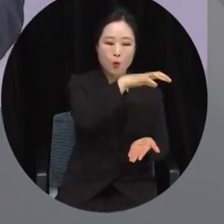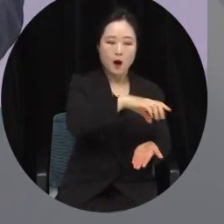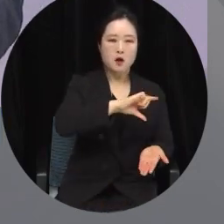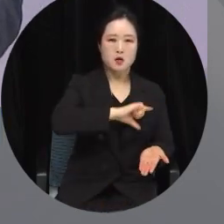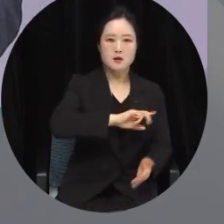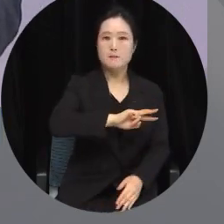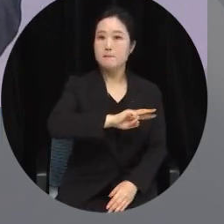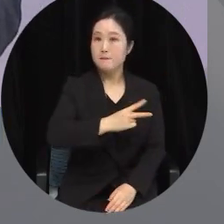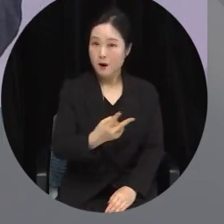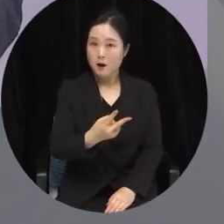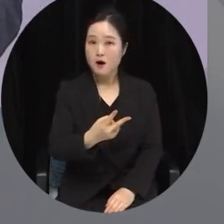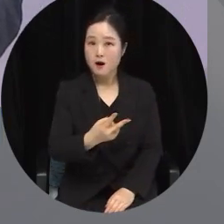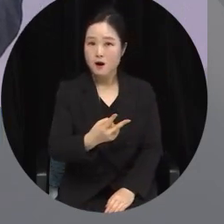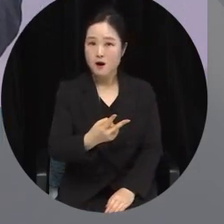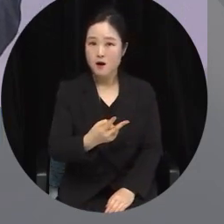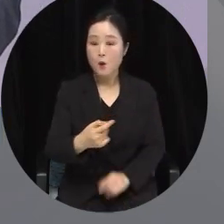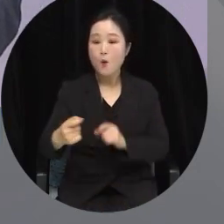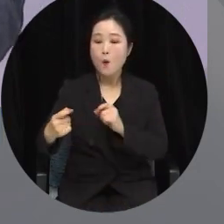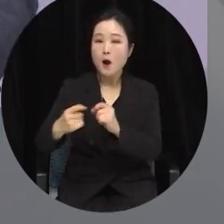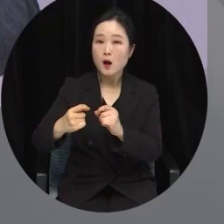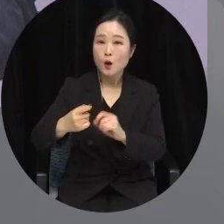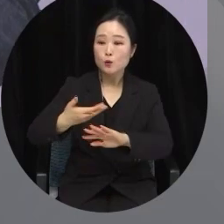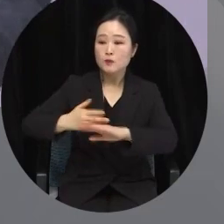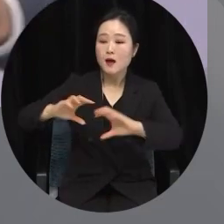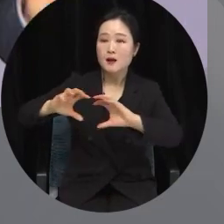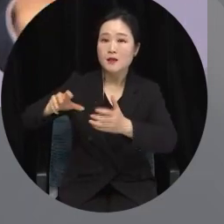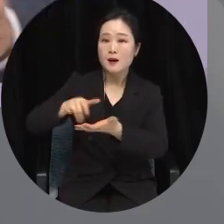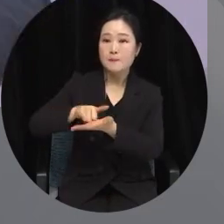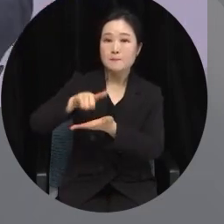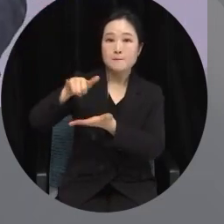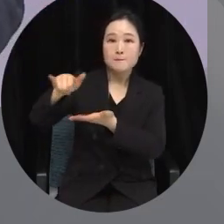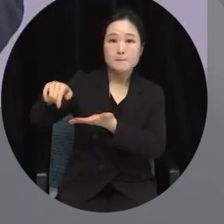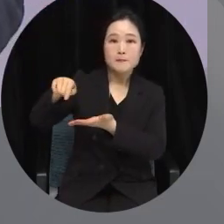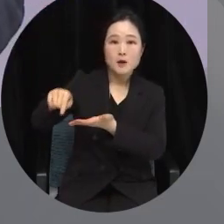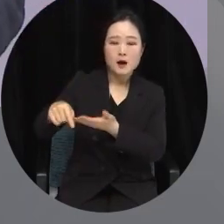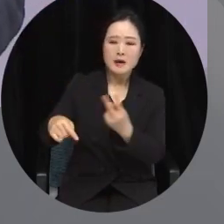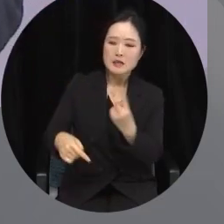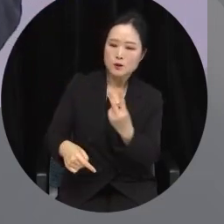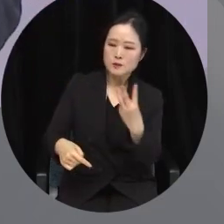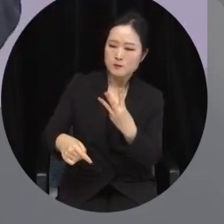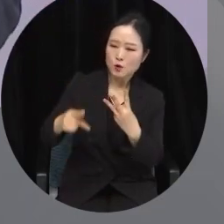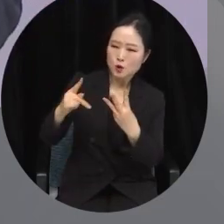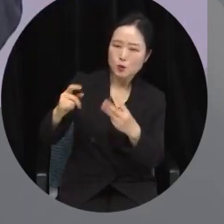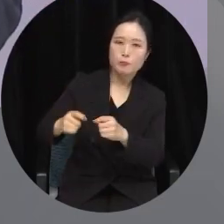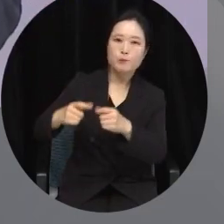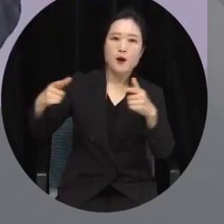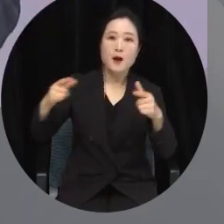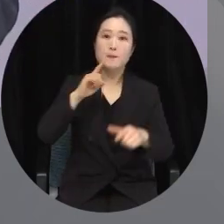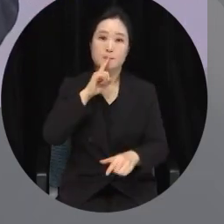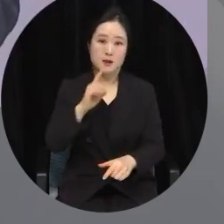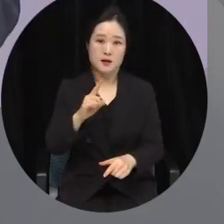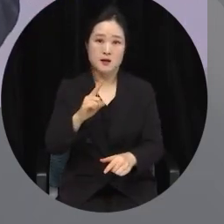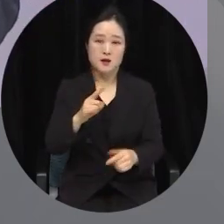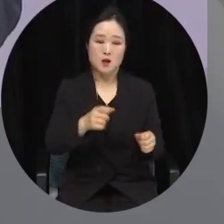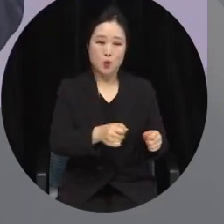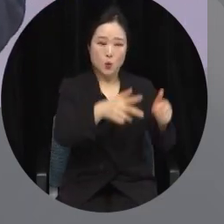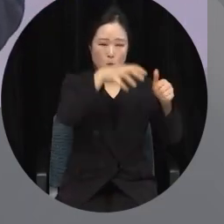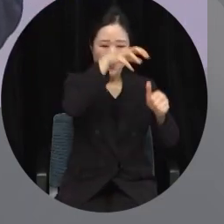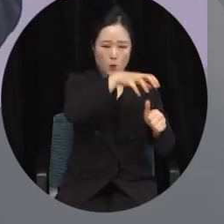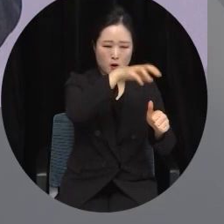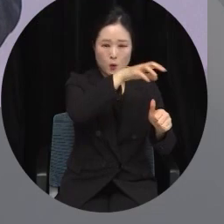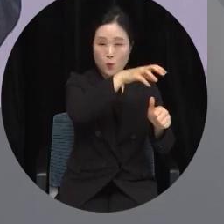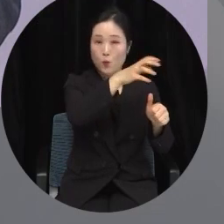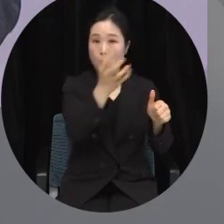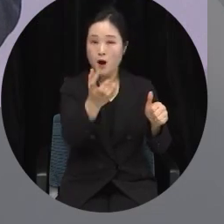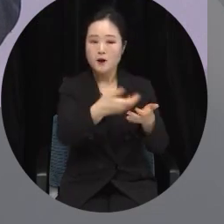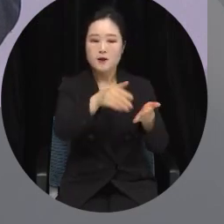근거리 국제선을 2000km, 3000km로 확장한다. 그리고 고도 제한을 완화해서 개발을 촉진시킨다. 대체로